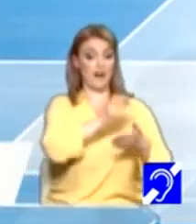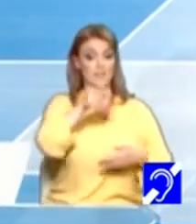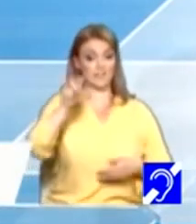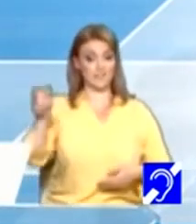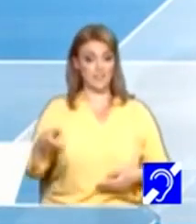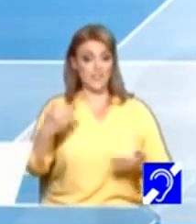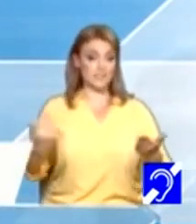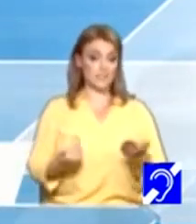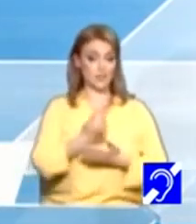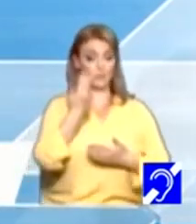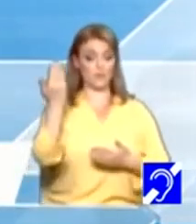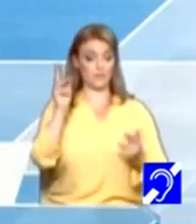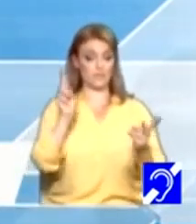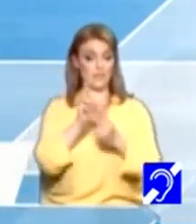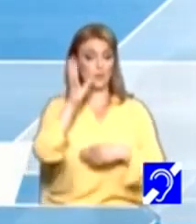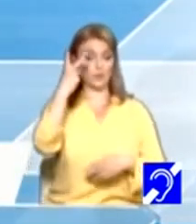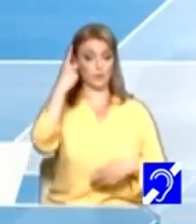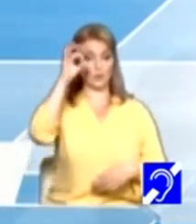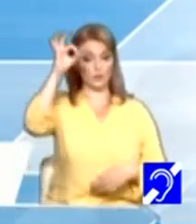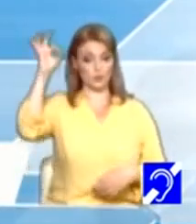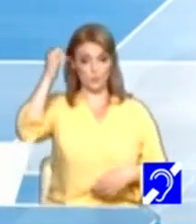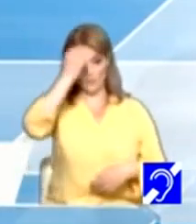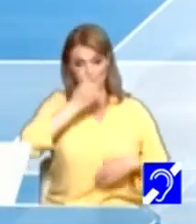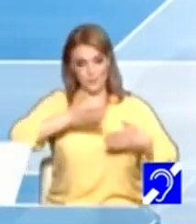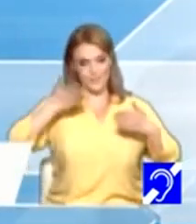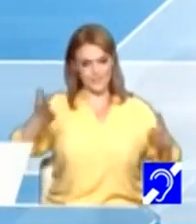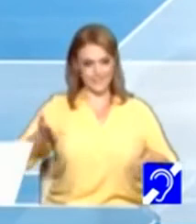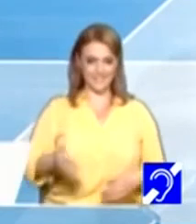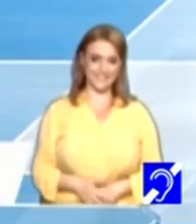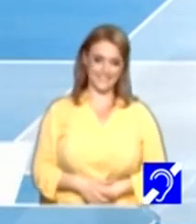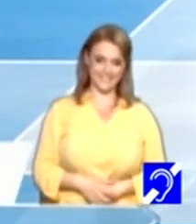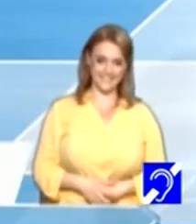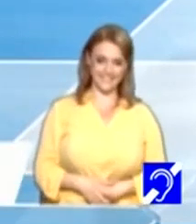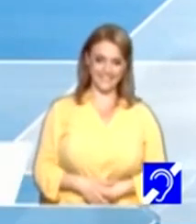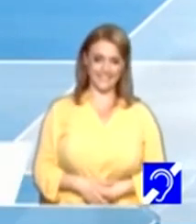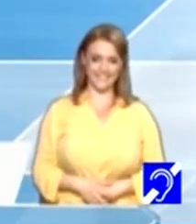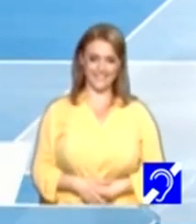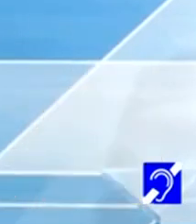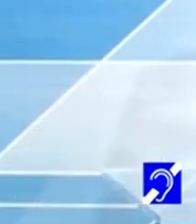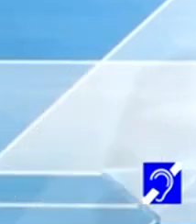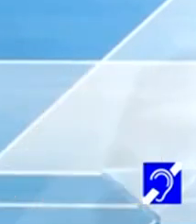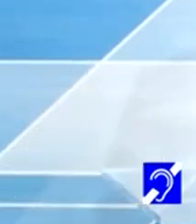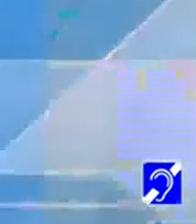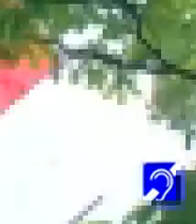vă aștept din nou la ora 21 și vă mulțumesc că ne-ați urmărit acum. La revedere!